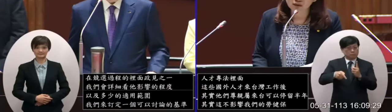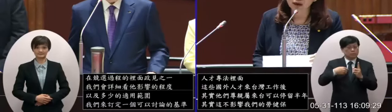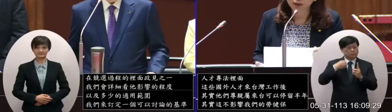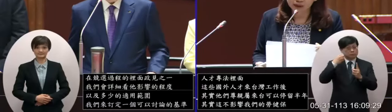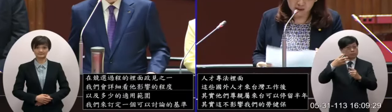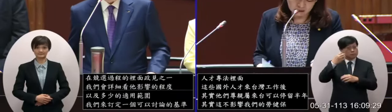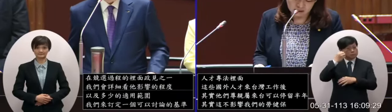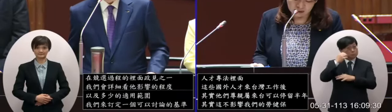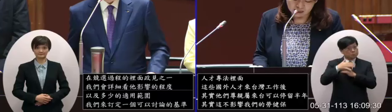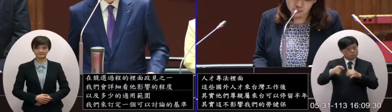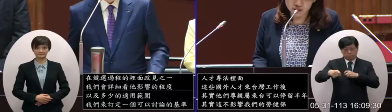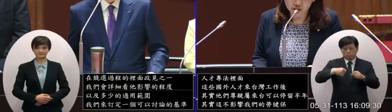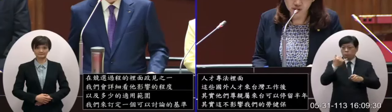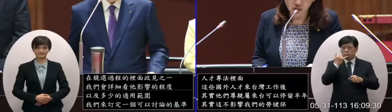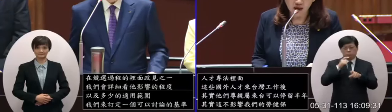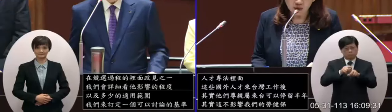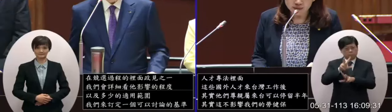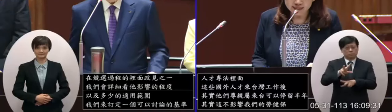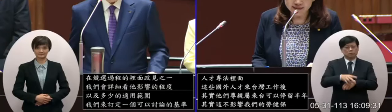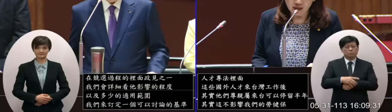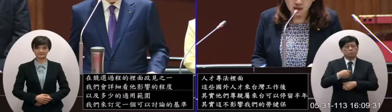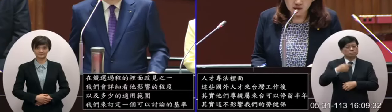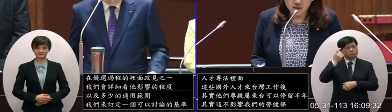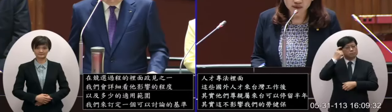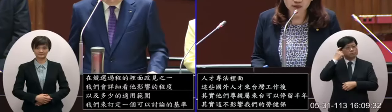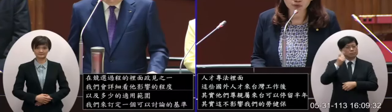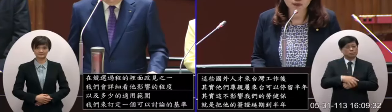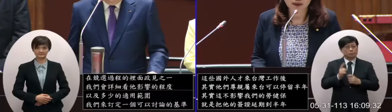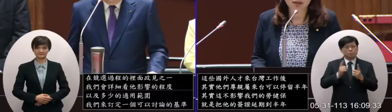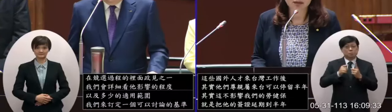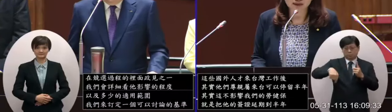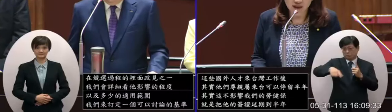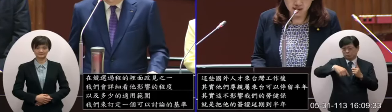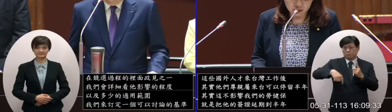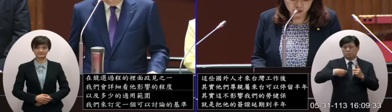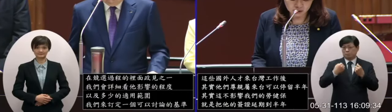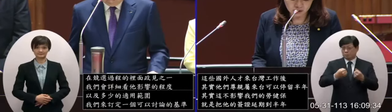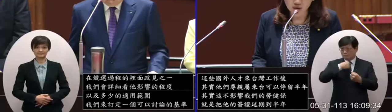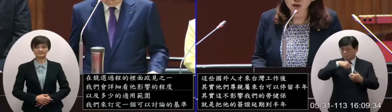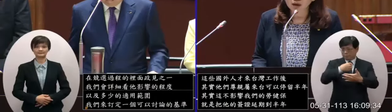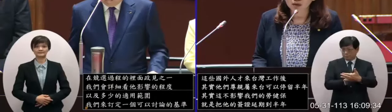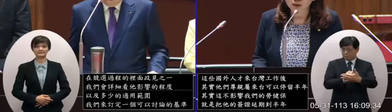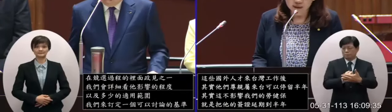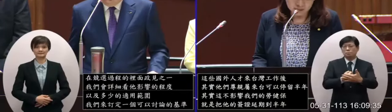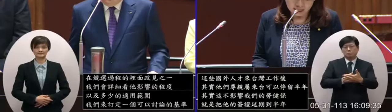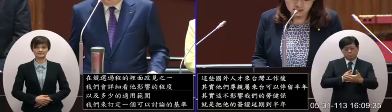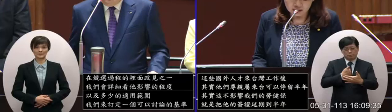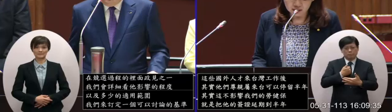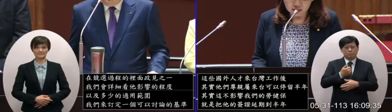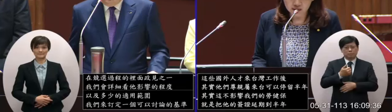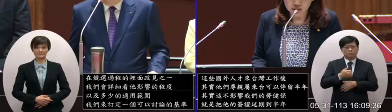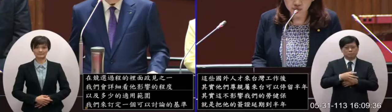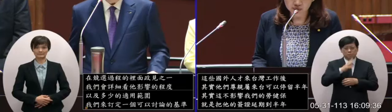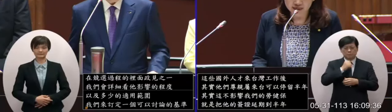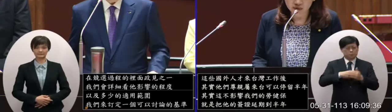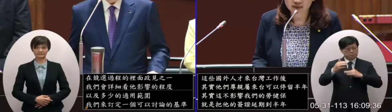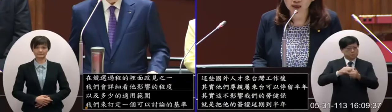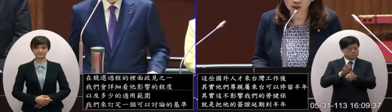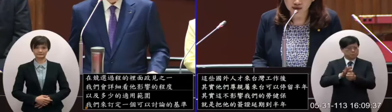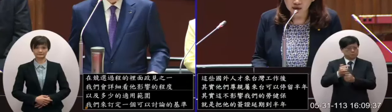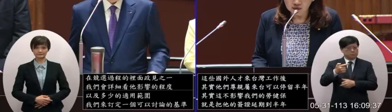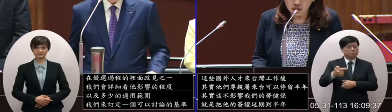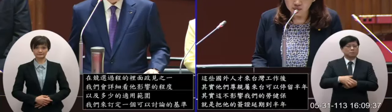们的行政单位可以一意来落实的话，我在想对新住民在台其实是有很大的这个协助。我